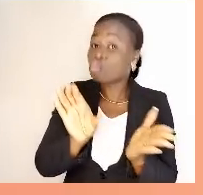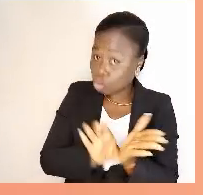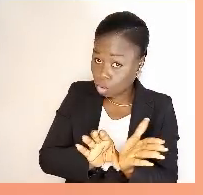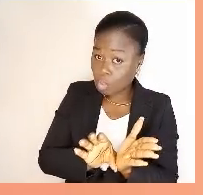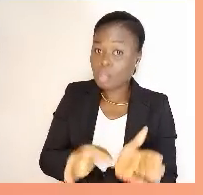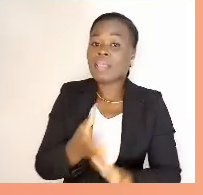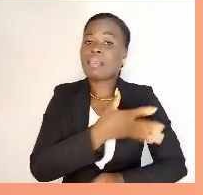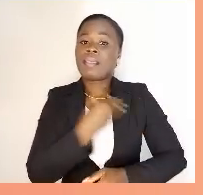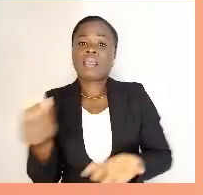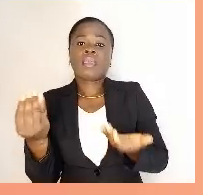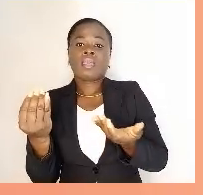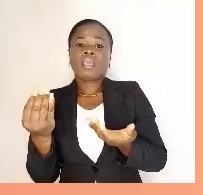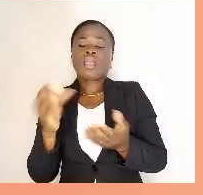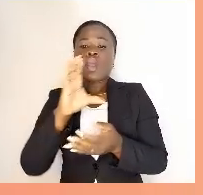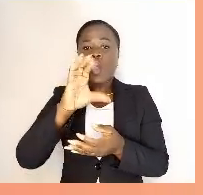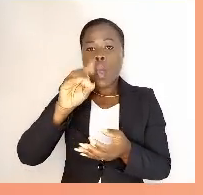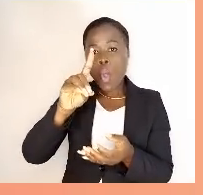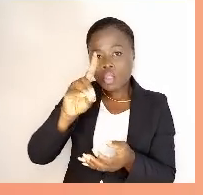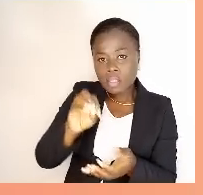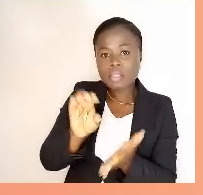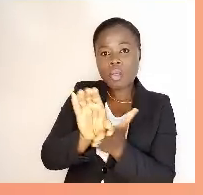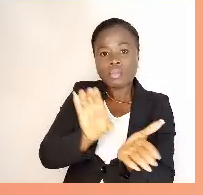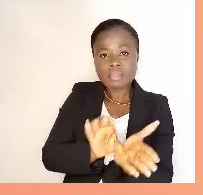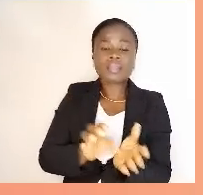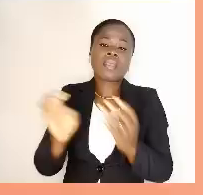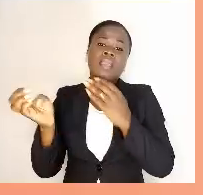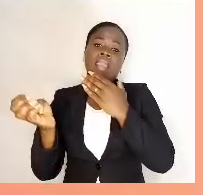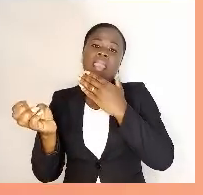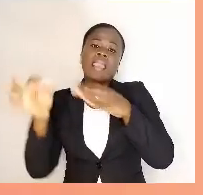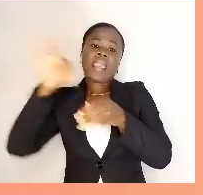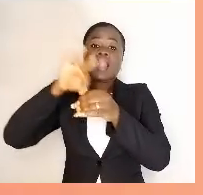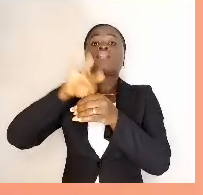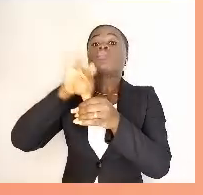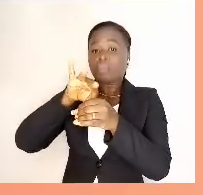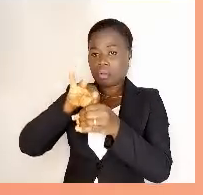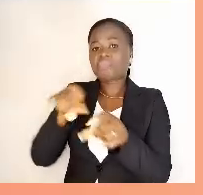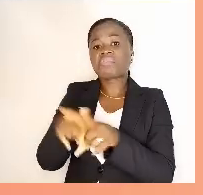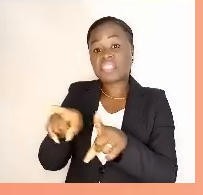la Constitution et du Code électoral, entre autres.